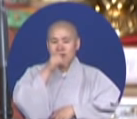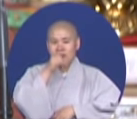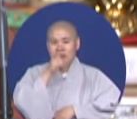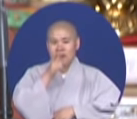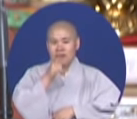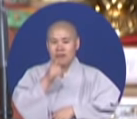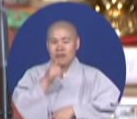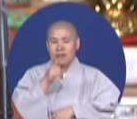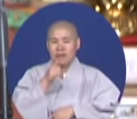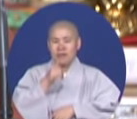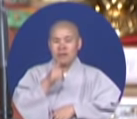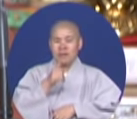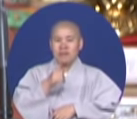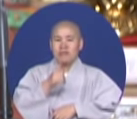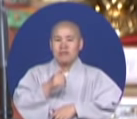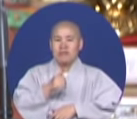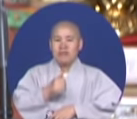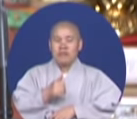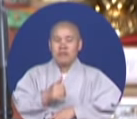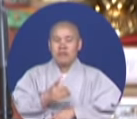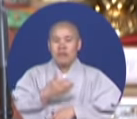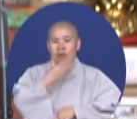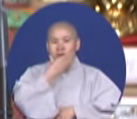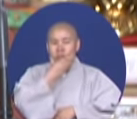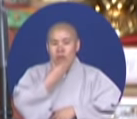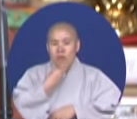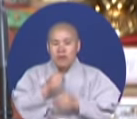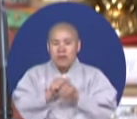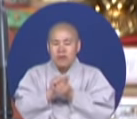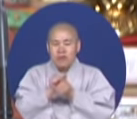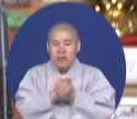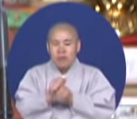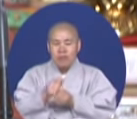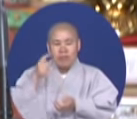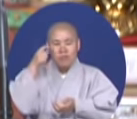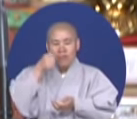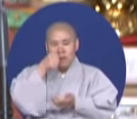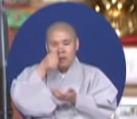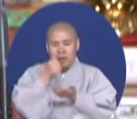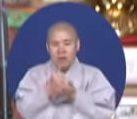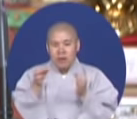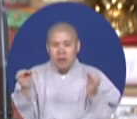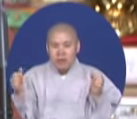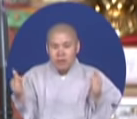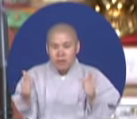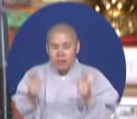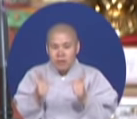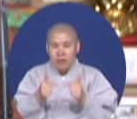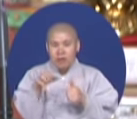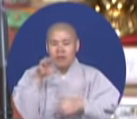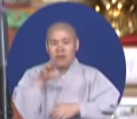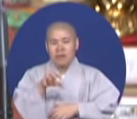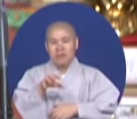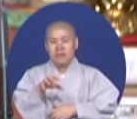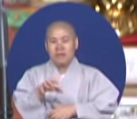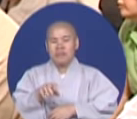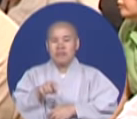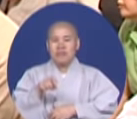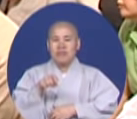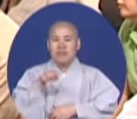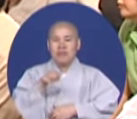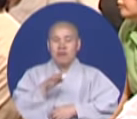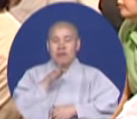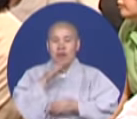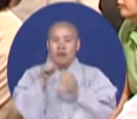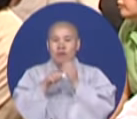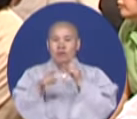중생이 수복멸제하는 도량이다. 복을 닦고 죄를 소멸하는 도량이다. 이게 사찰입니다,